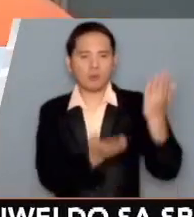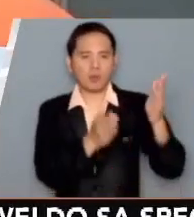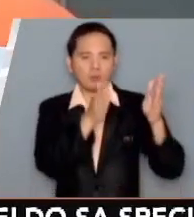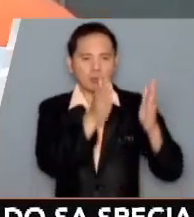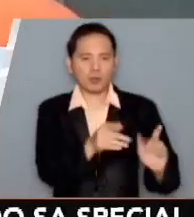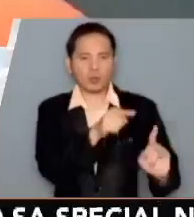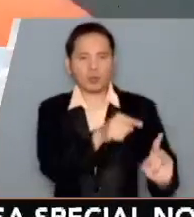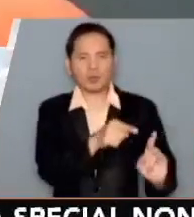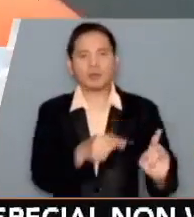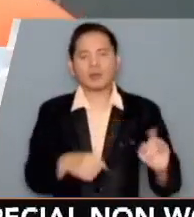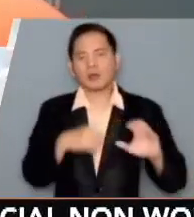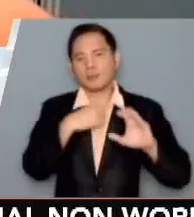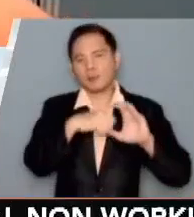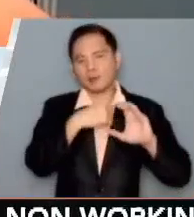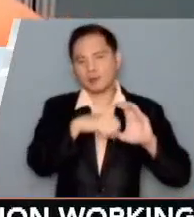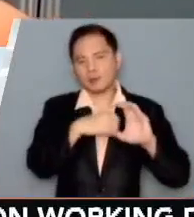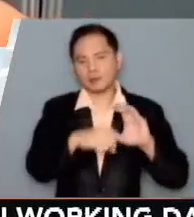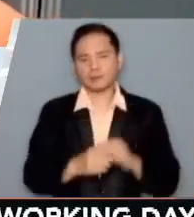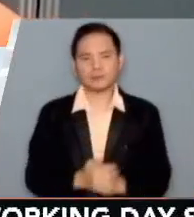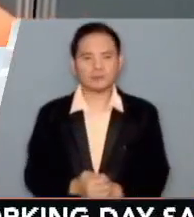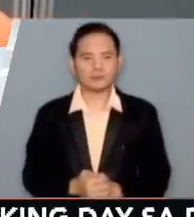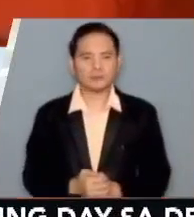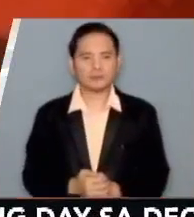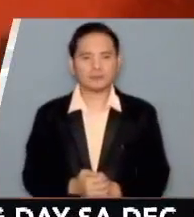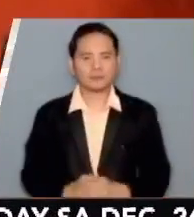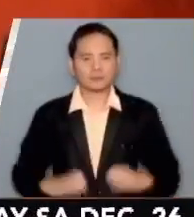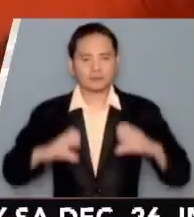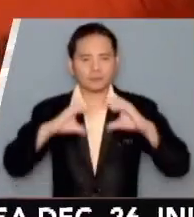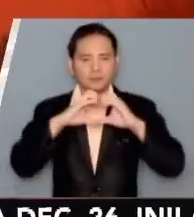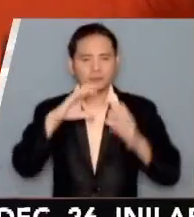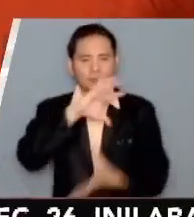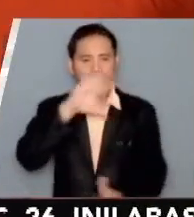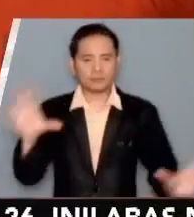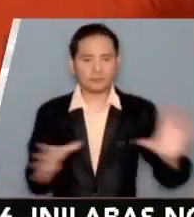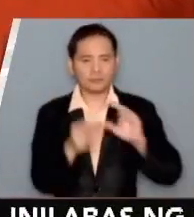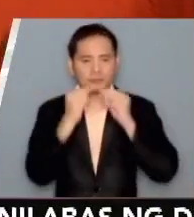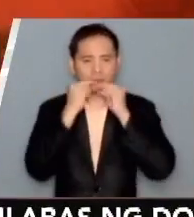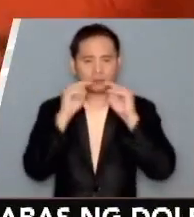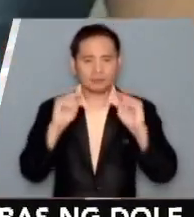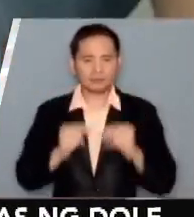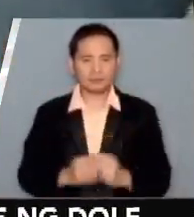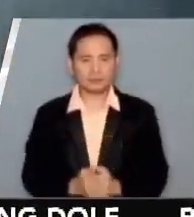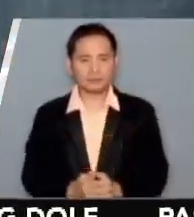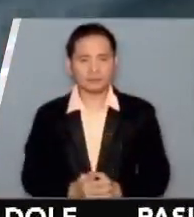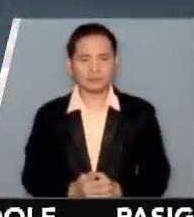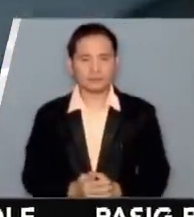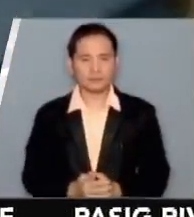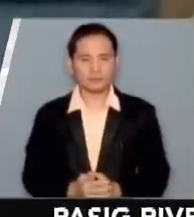warrant. Ito ang unang balita. James Agustin para sa GMA Integrated News.